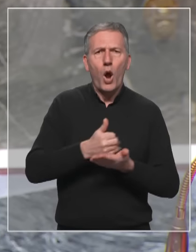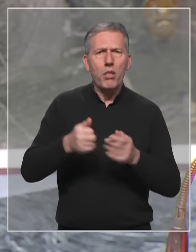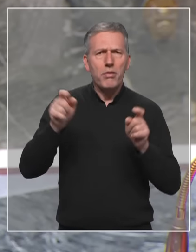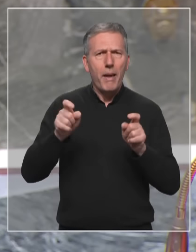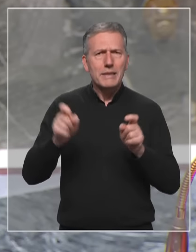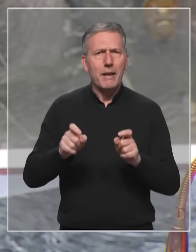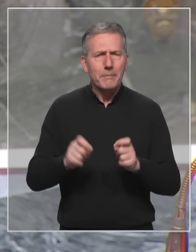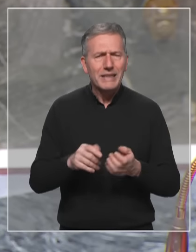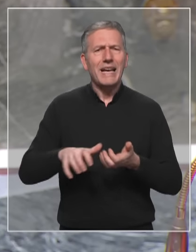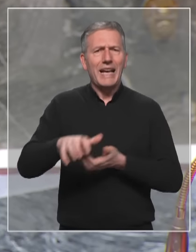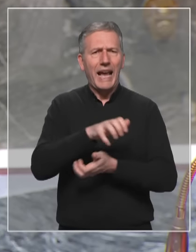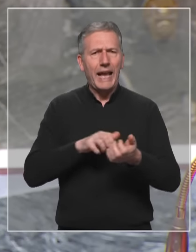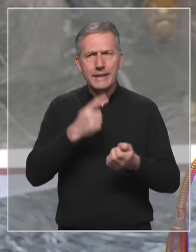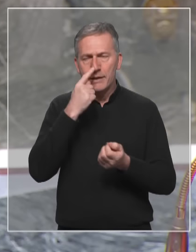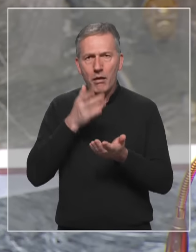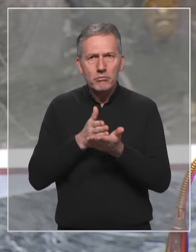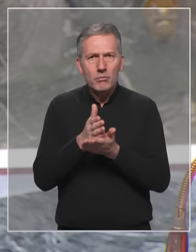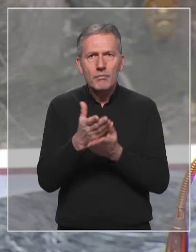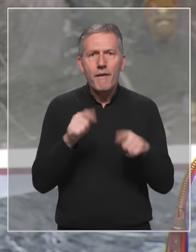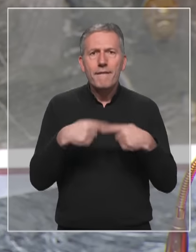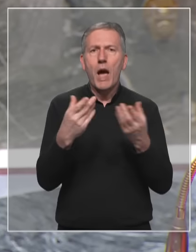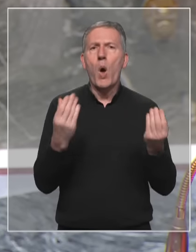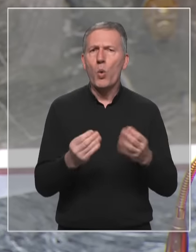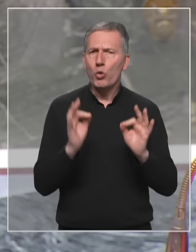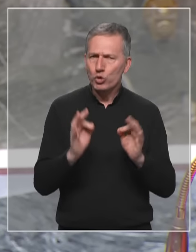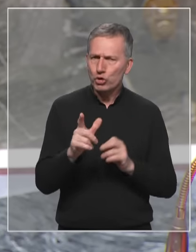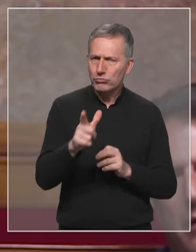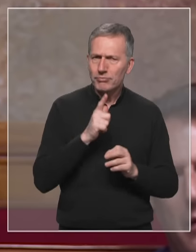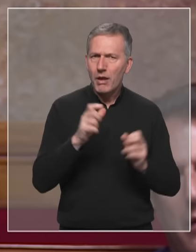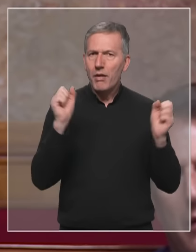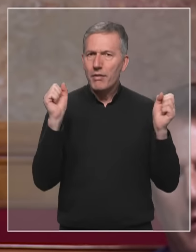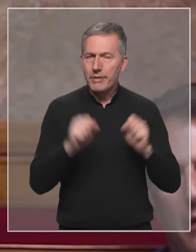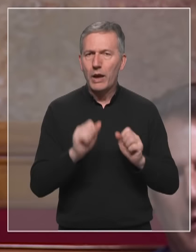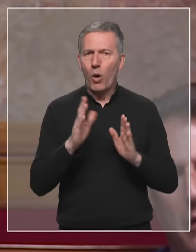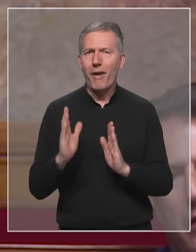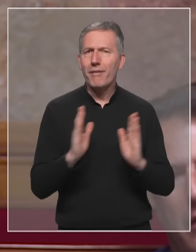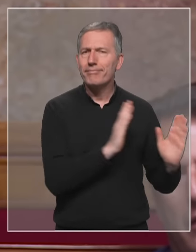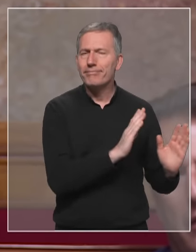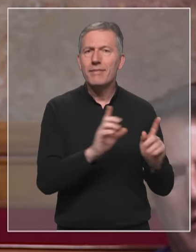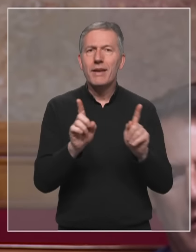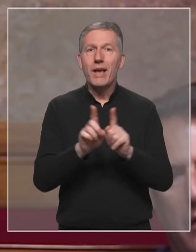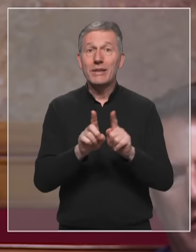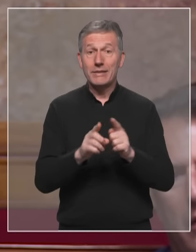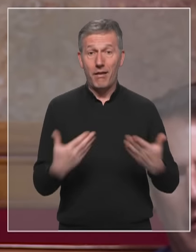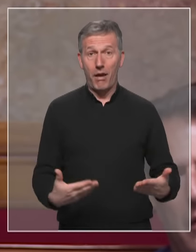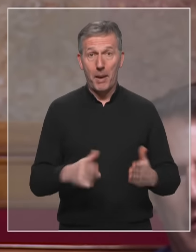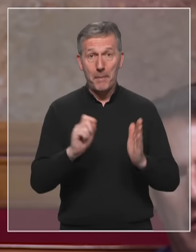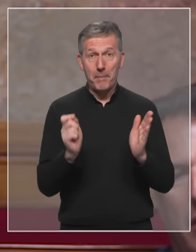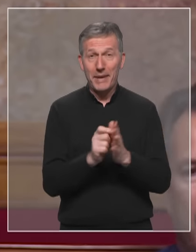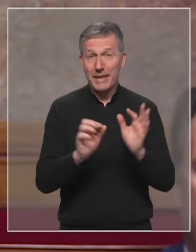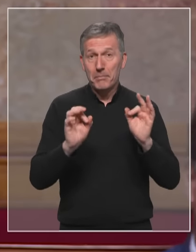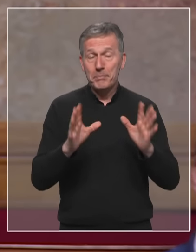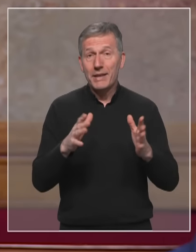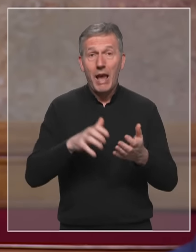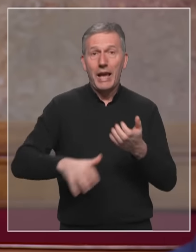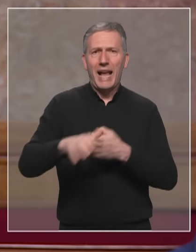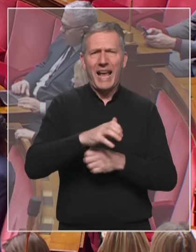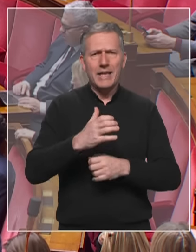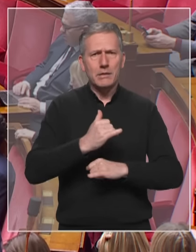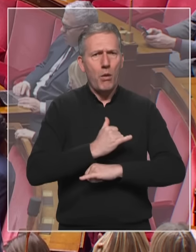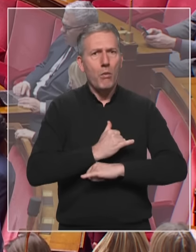vous rejoins totalement sur ce point. Et je crois que, précisément, en ce moment de crise aiguë, il